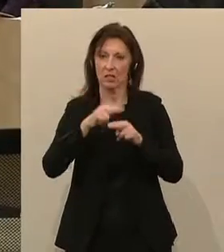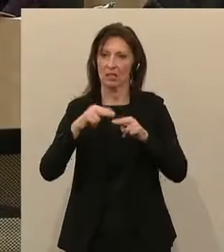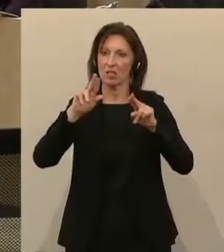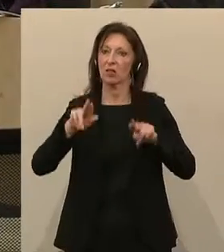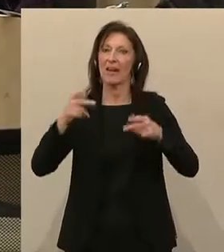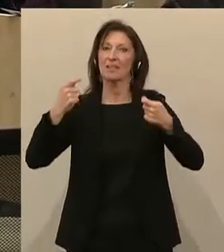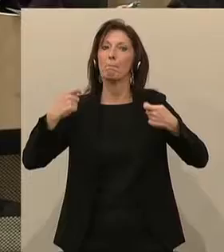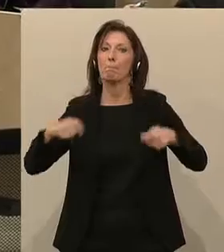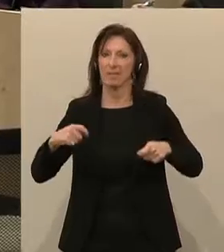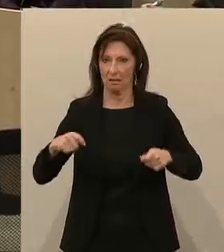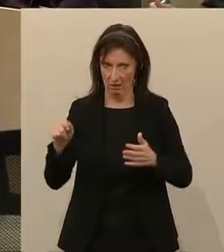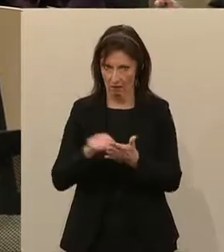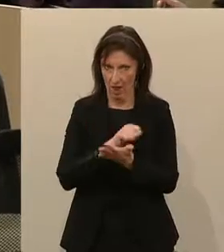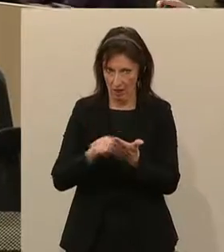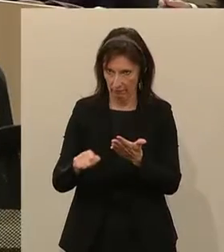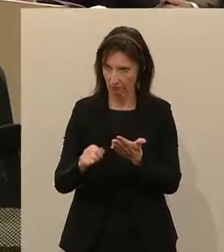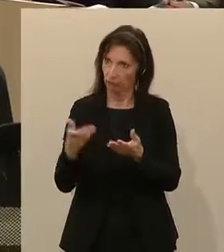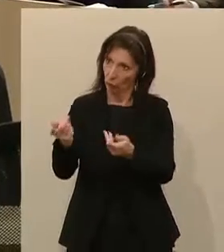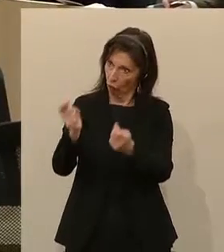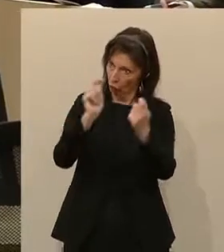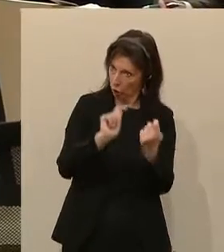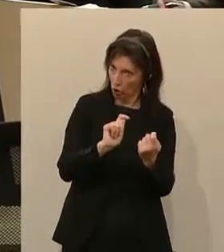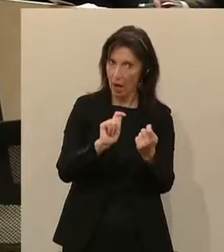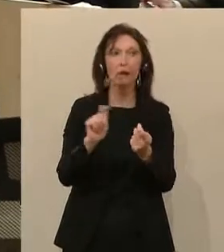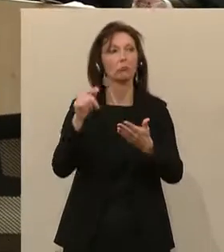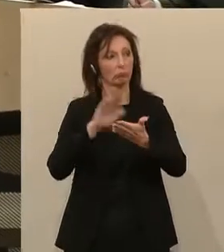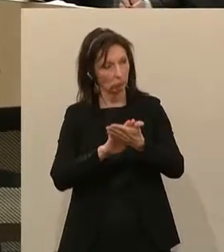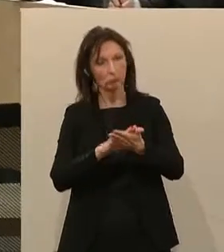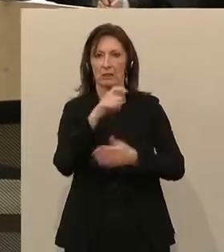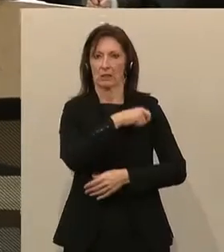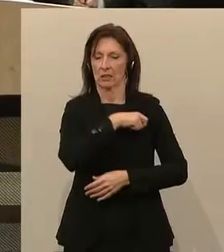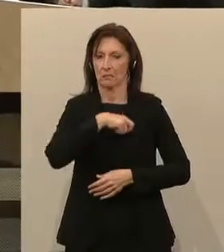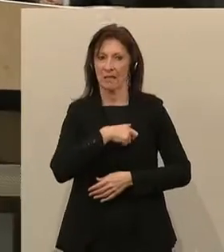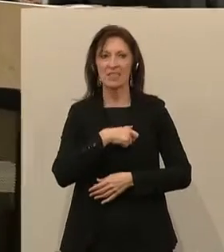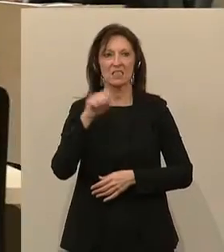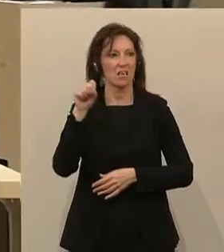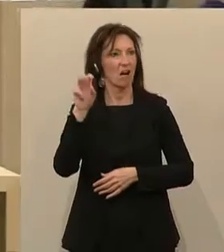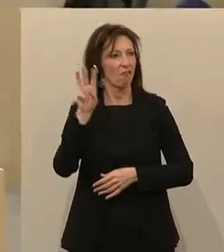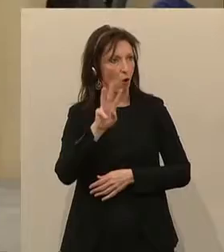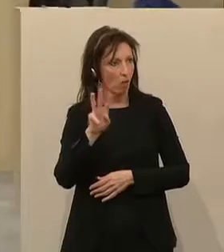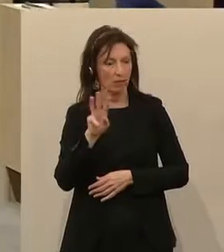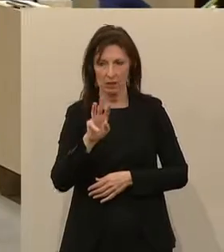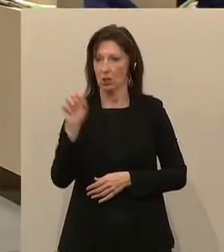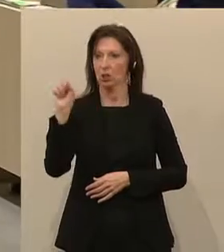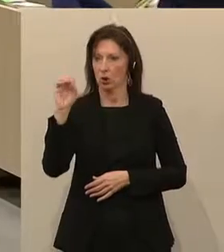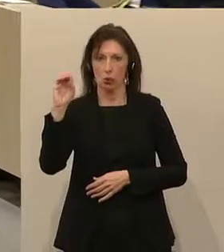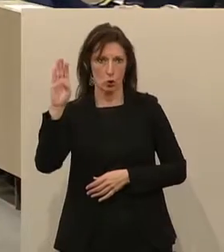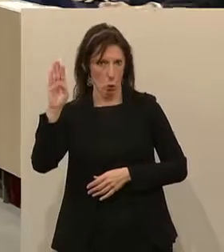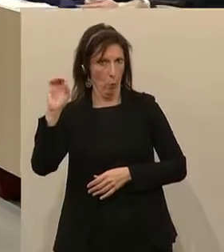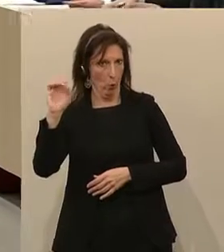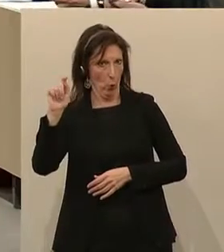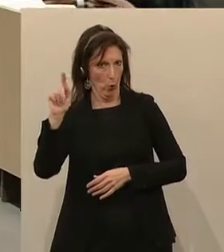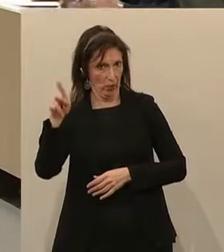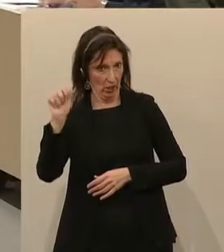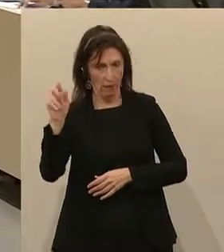Nationalrats vornehmen. Es liegt ein Wahlvorschlag lautend auf Magister Wolfgang Sobotka vor. Ich mache darauf aufmerksam, dass